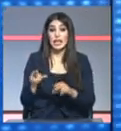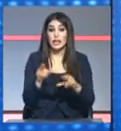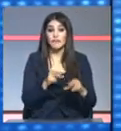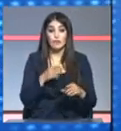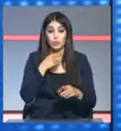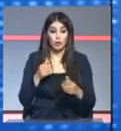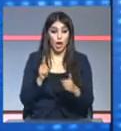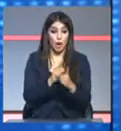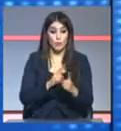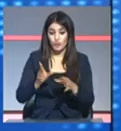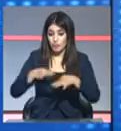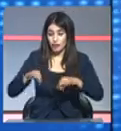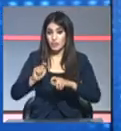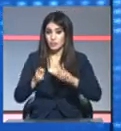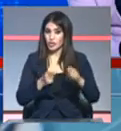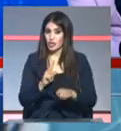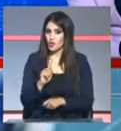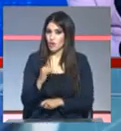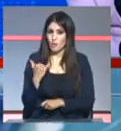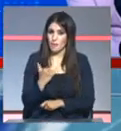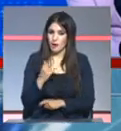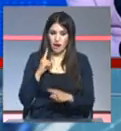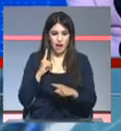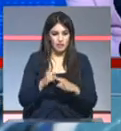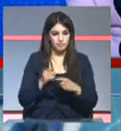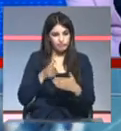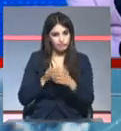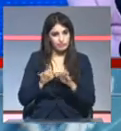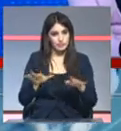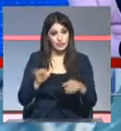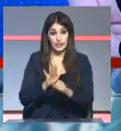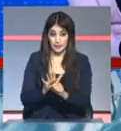المغلقه لتفادي انتقال